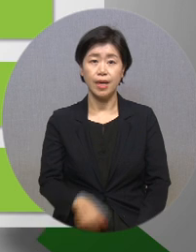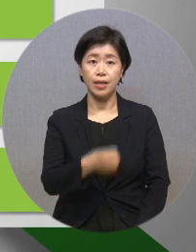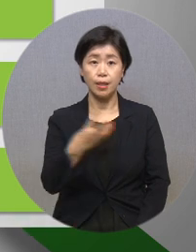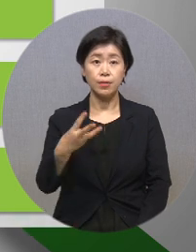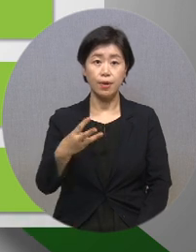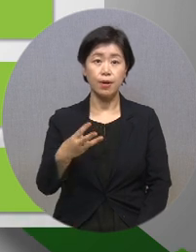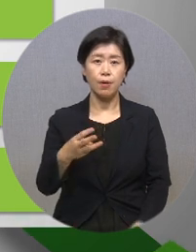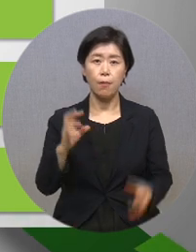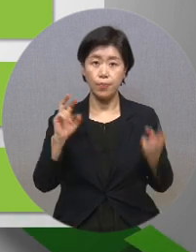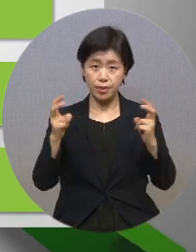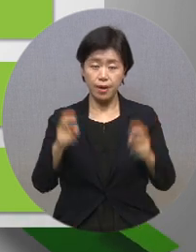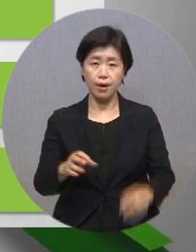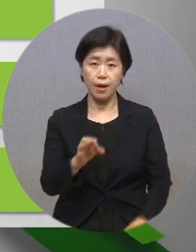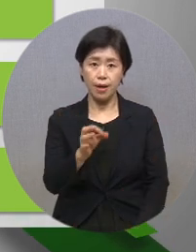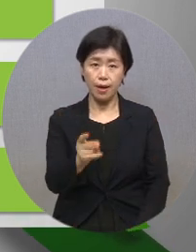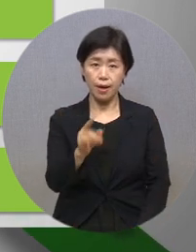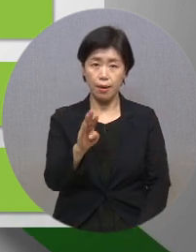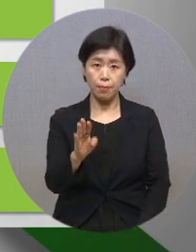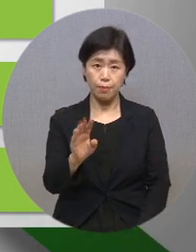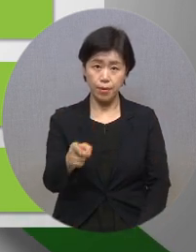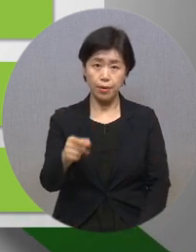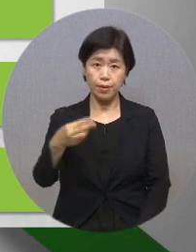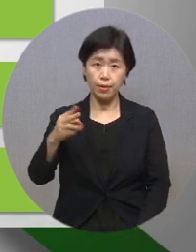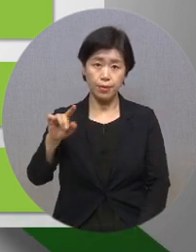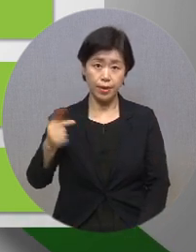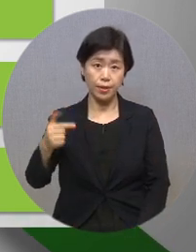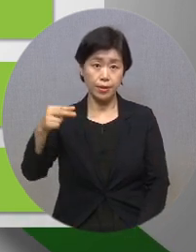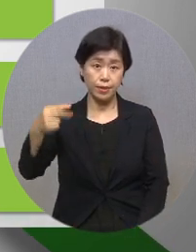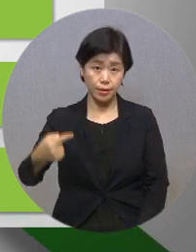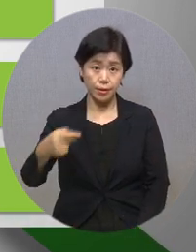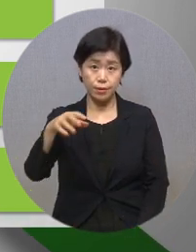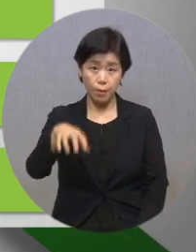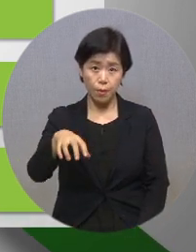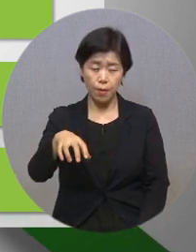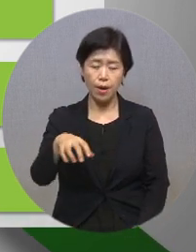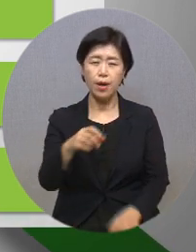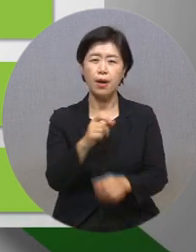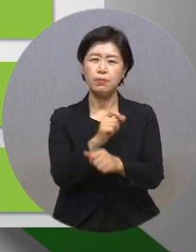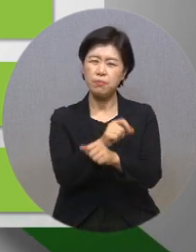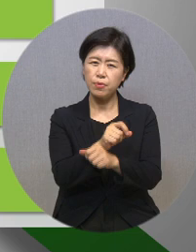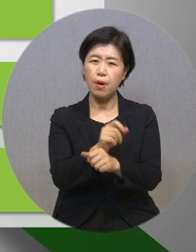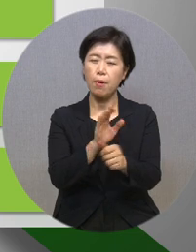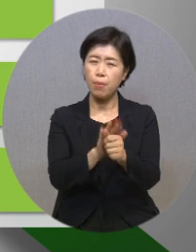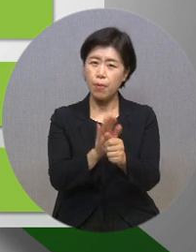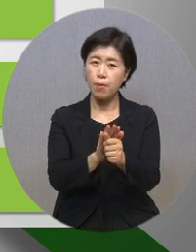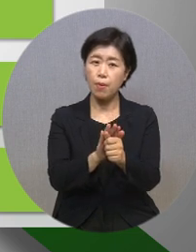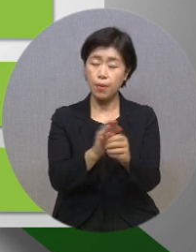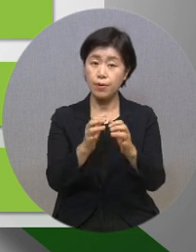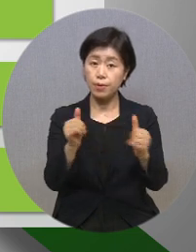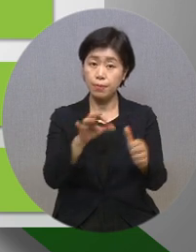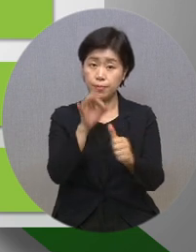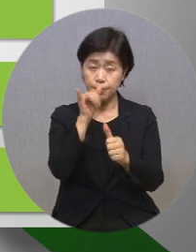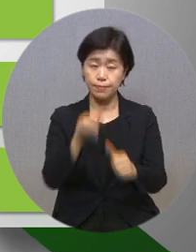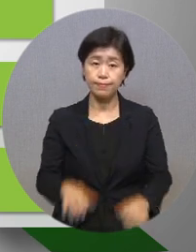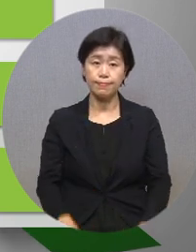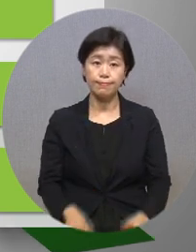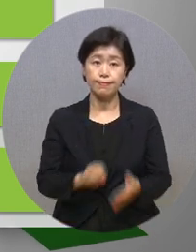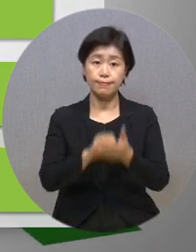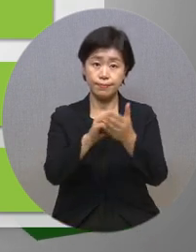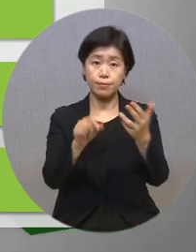삼성물산 주식회사 에버랜드 리조트에서 에버랜드 서비스 보조 업무원을 모집합니다. 접수 마감일은